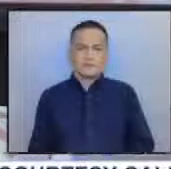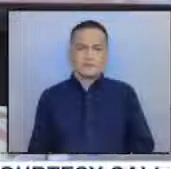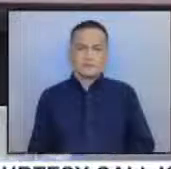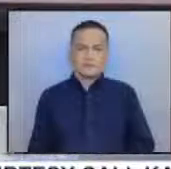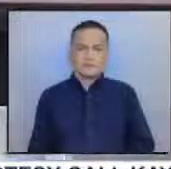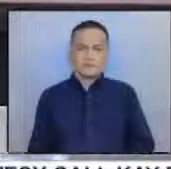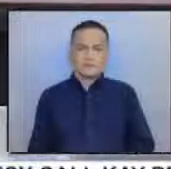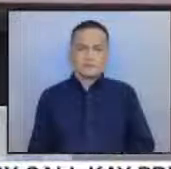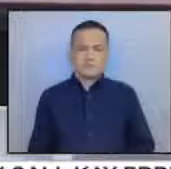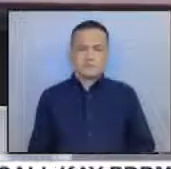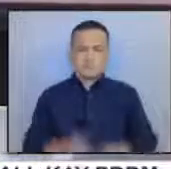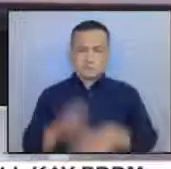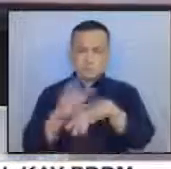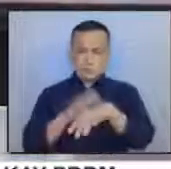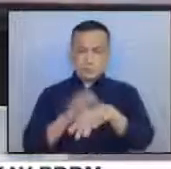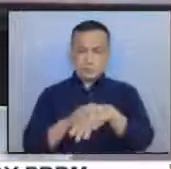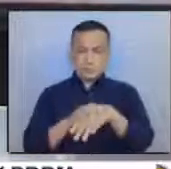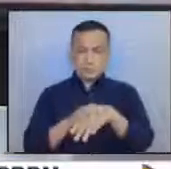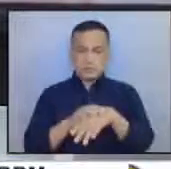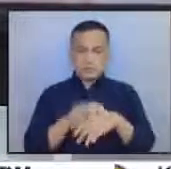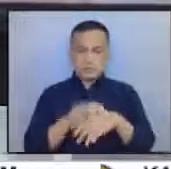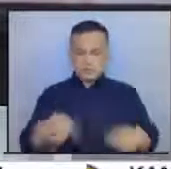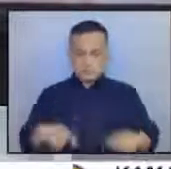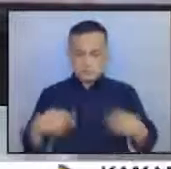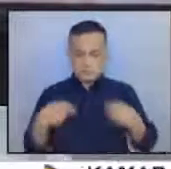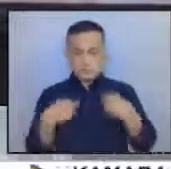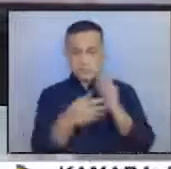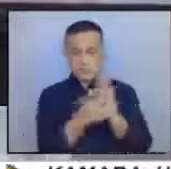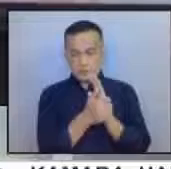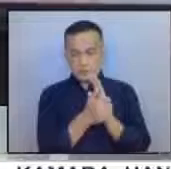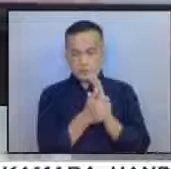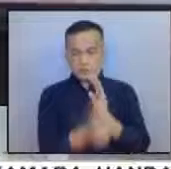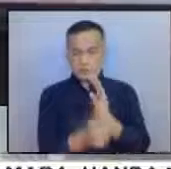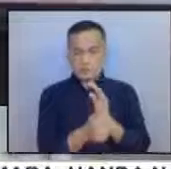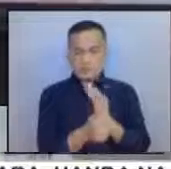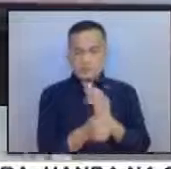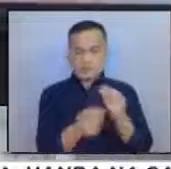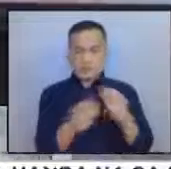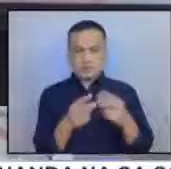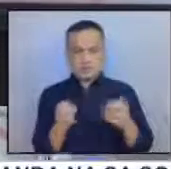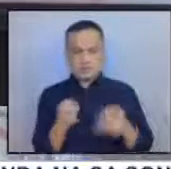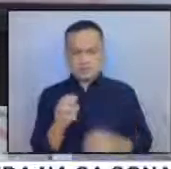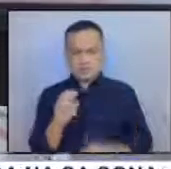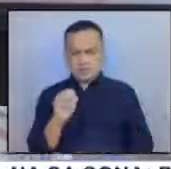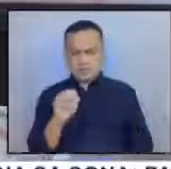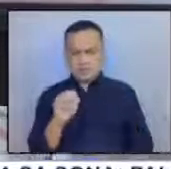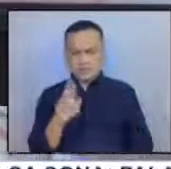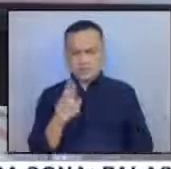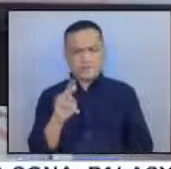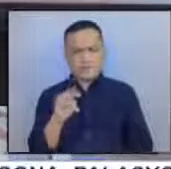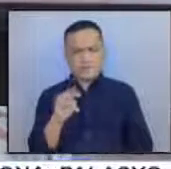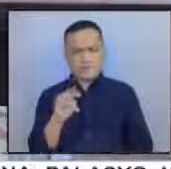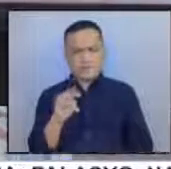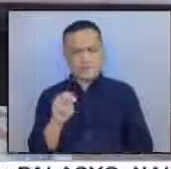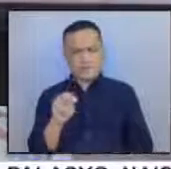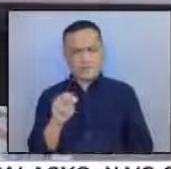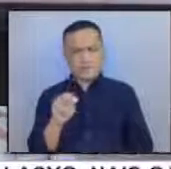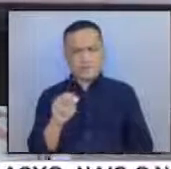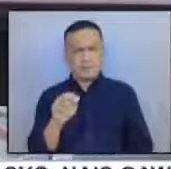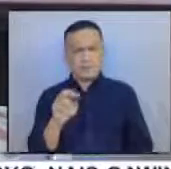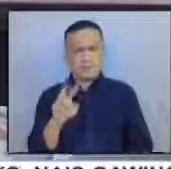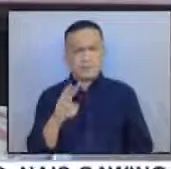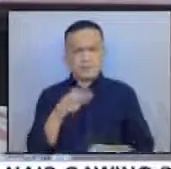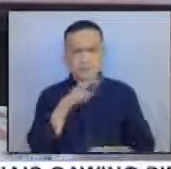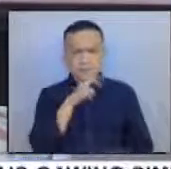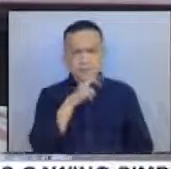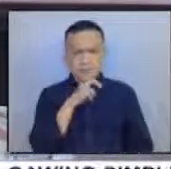Nagbabala ang isang health expert laban sa Marburg virus na napaulat na kumakalat sa ibang bansa, partikular na sa